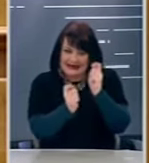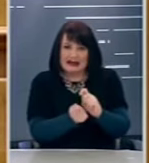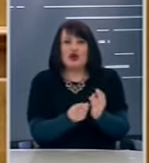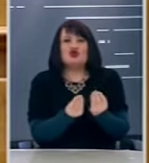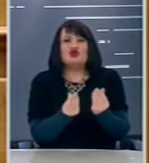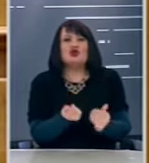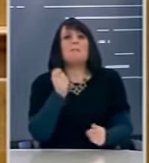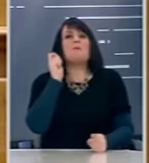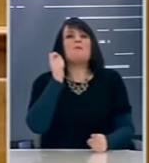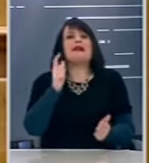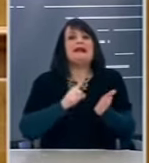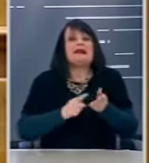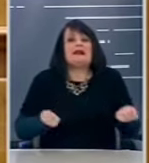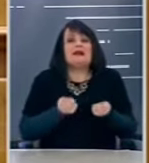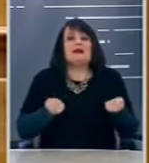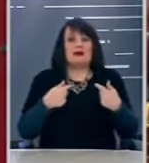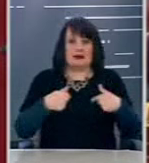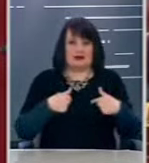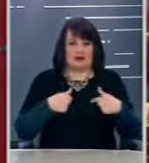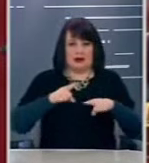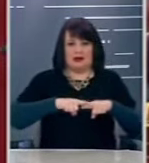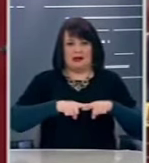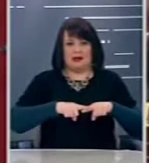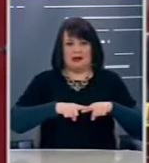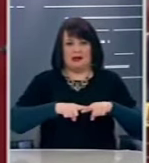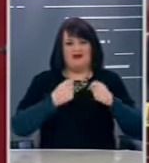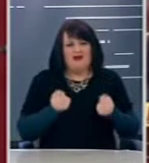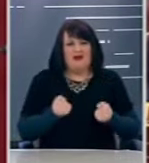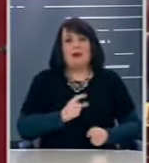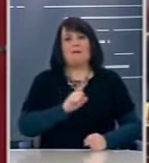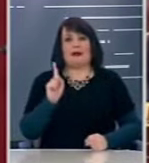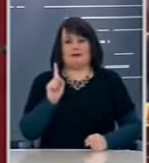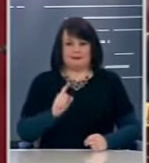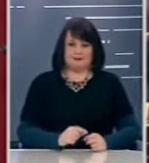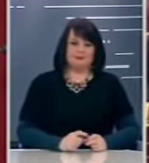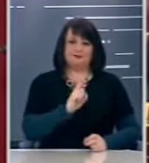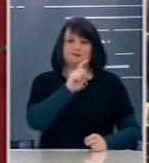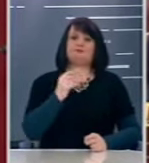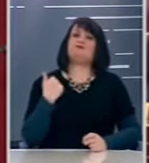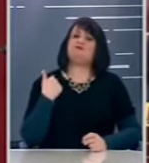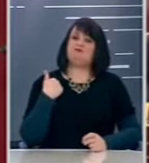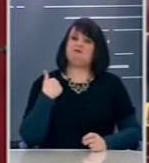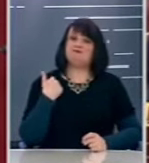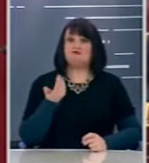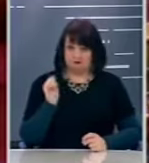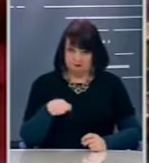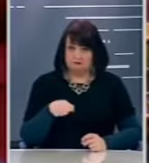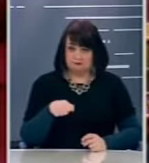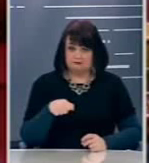πολιτικής που πρέπει να ακολουθήσει η Ελλάδα και όχι στην επιπλέον επιβάρυνση. Αν με ρωτάτε, κύριε Λεβέντη, αν